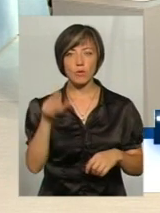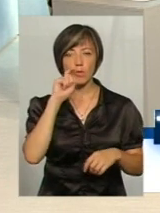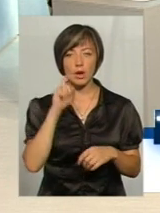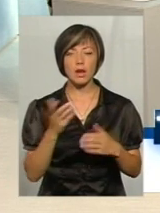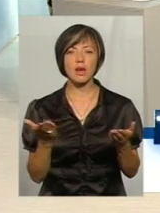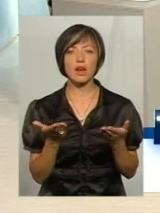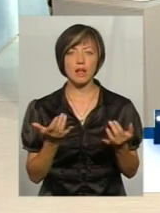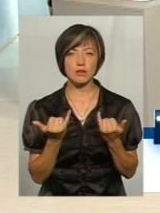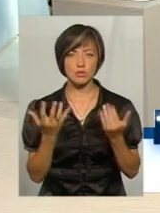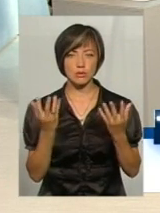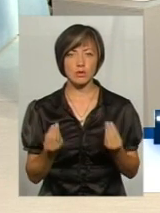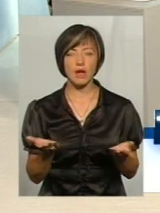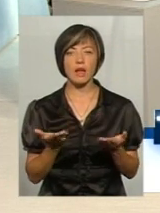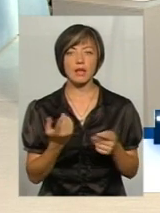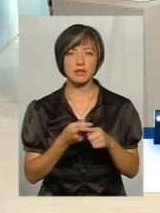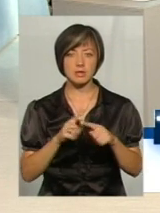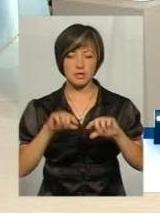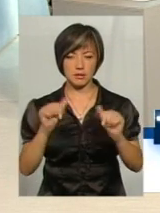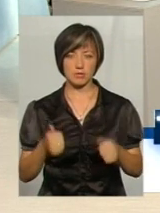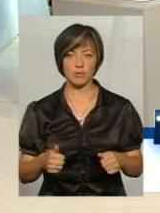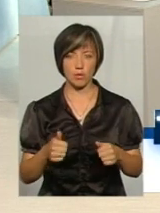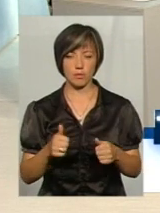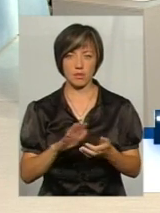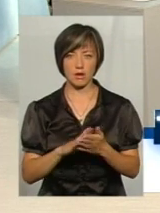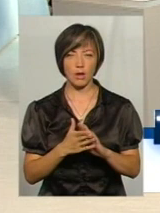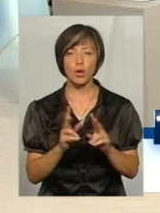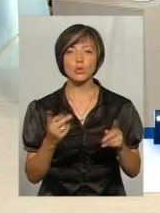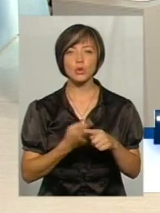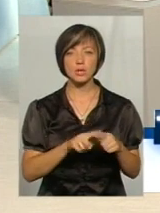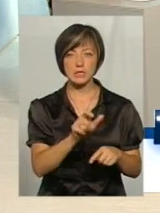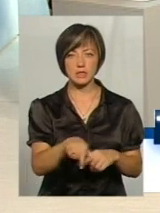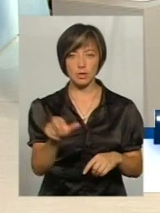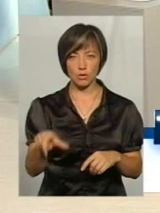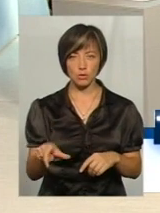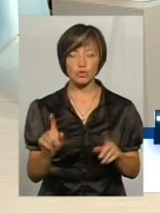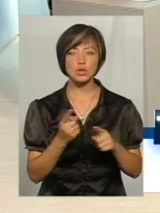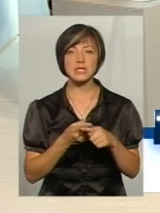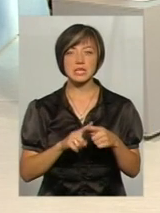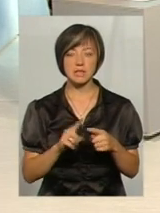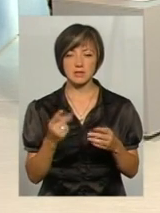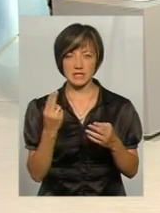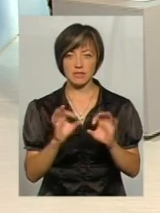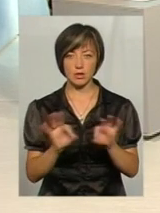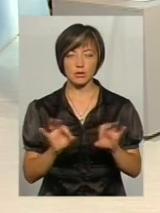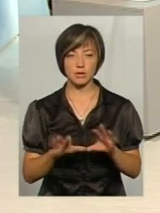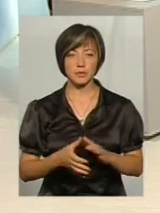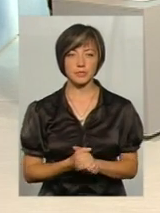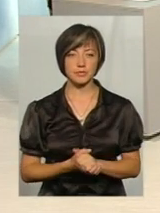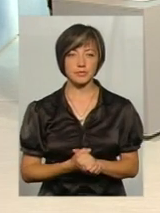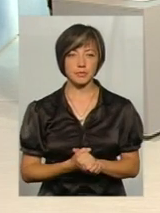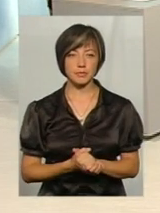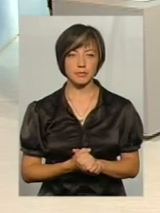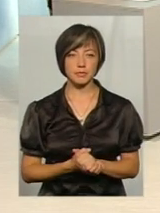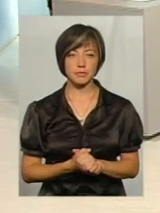Яка вона на сьогодні? Яке це обличчя? Хто ці люди і що це в цифрах? Розкажіть, будь ласка.